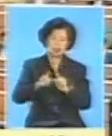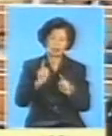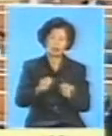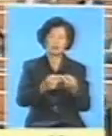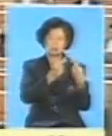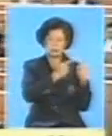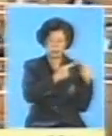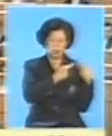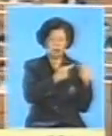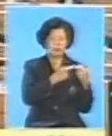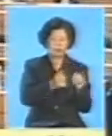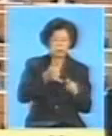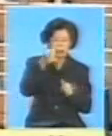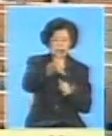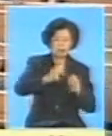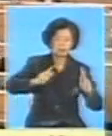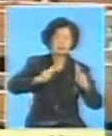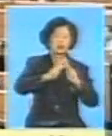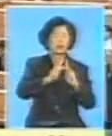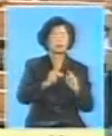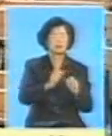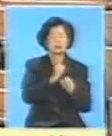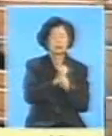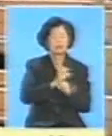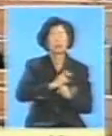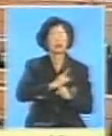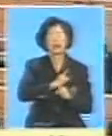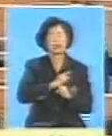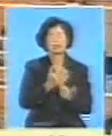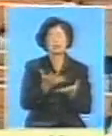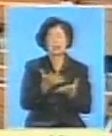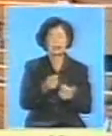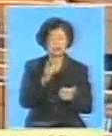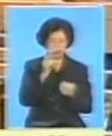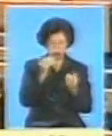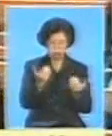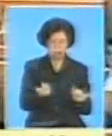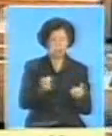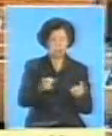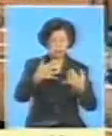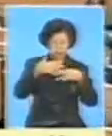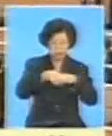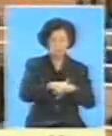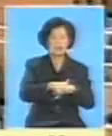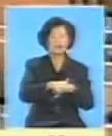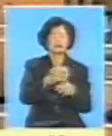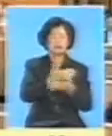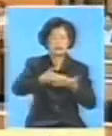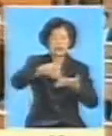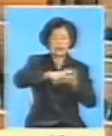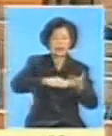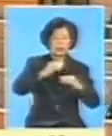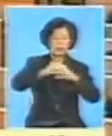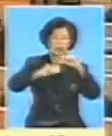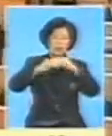มันข้ามกระทรวงกันปกติแล้วแต่ละกระทรวงก็จะบริหารงานในแท่งของตัวเองวันนี้ต้องมีการประสานงานตั้งแต่แผนงานงบประมาณโครงการมาโดยตลอดนะครับ